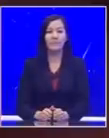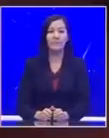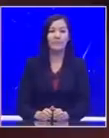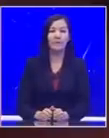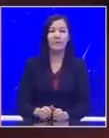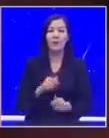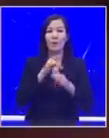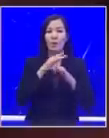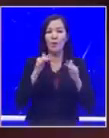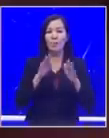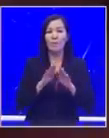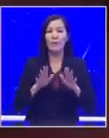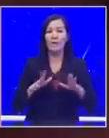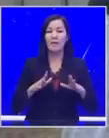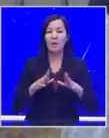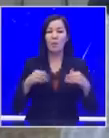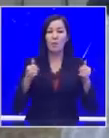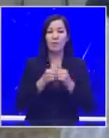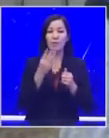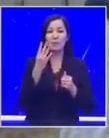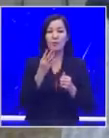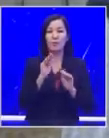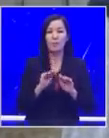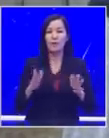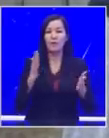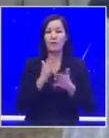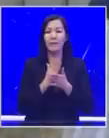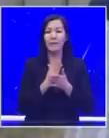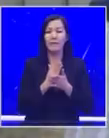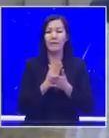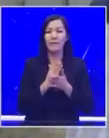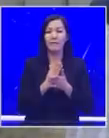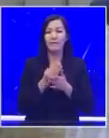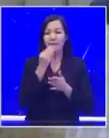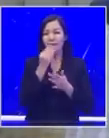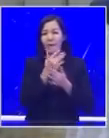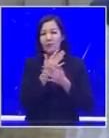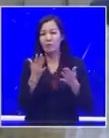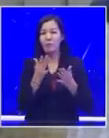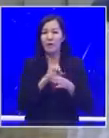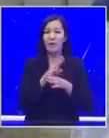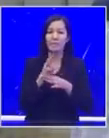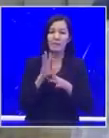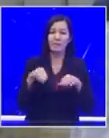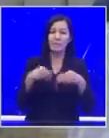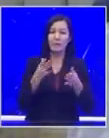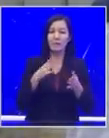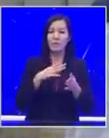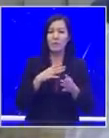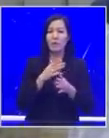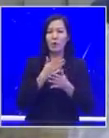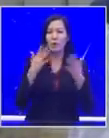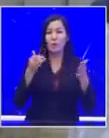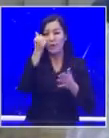Көп балалы отбасы, 4 балам бар. Осындай көп балалы отбасыларға жәнегі азық түлік пенен қамтамасыз етіп жатыр. Соған